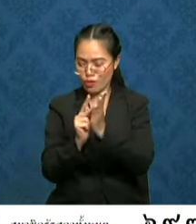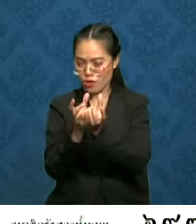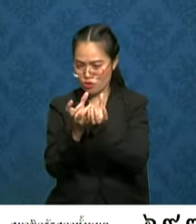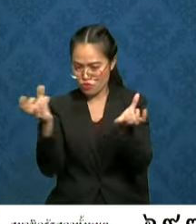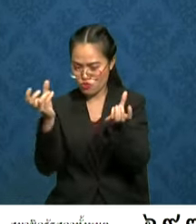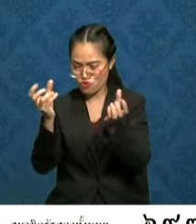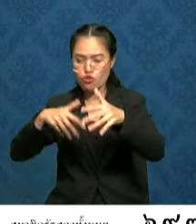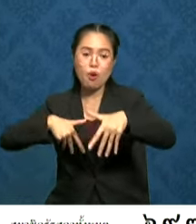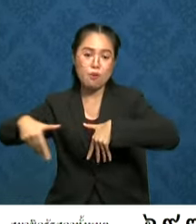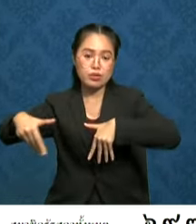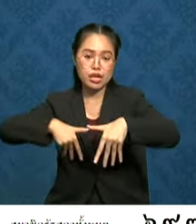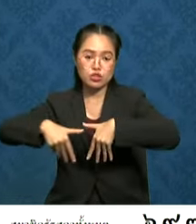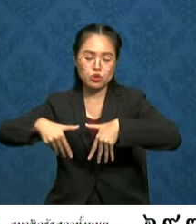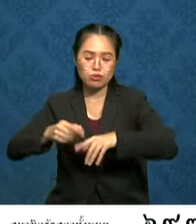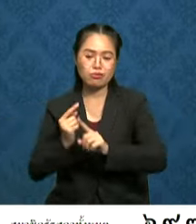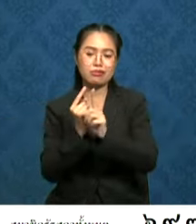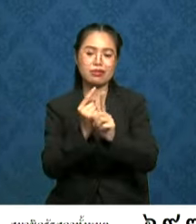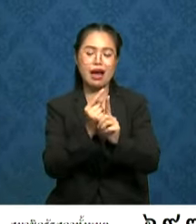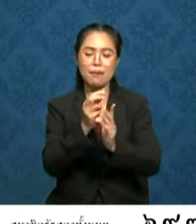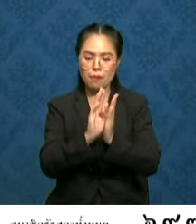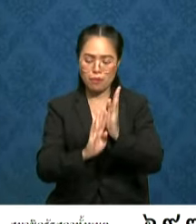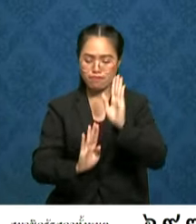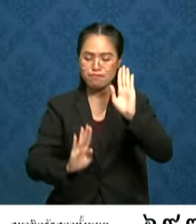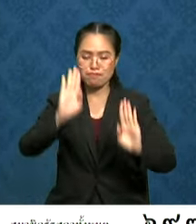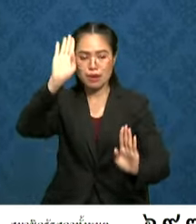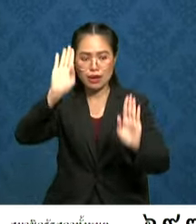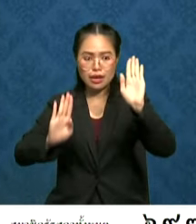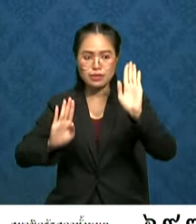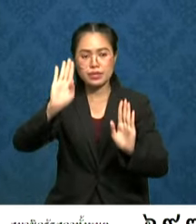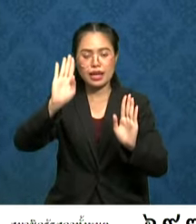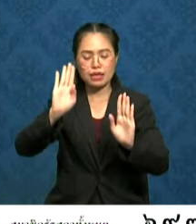ให้เป็นประชาธิปไตยมากขึ้นโดยเร็วที่สุด